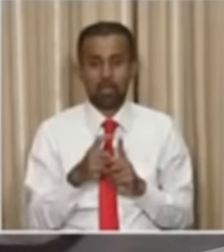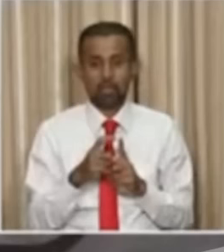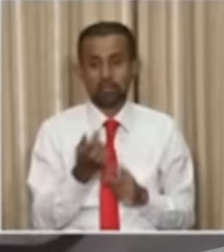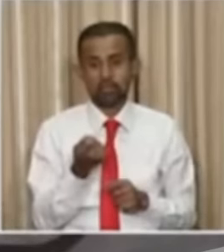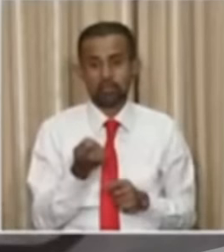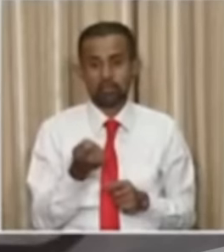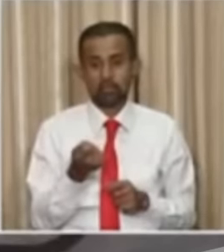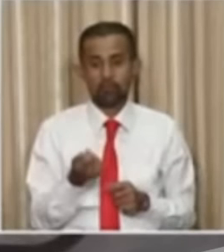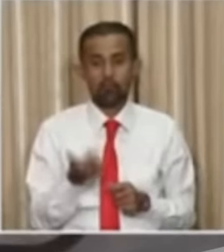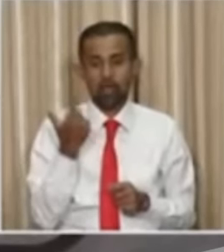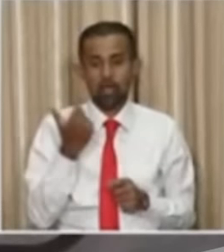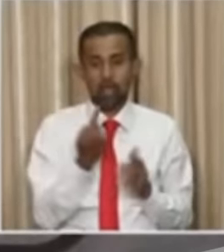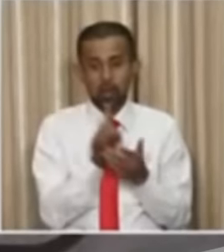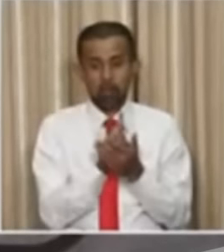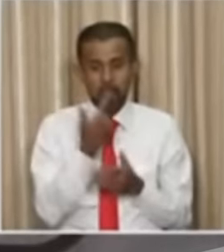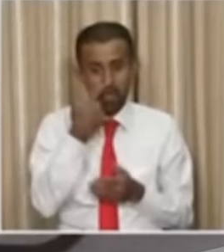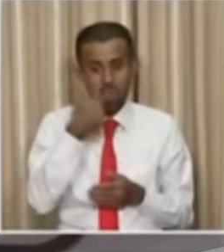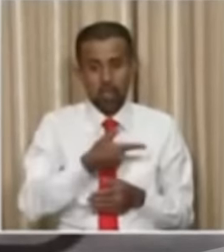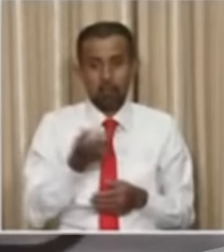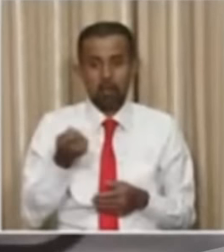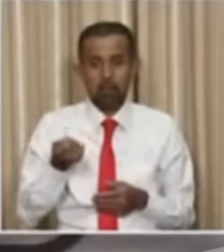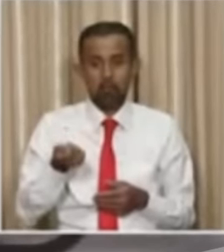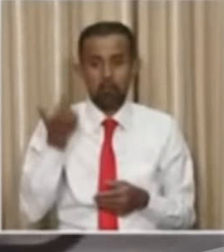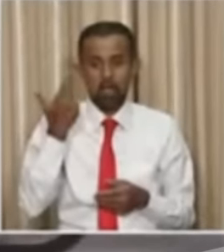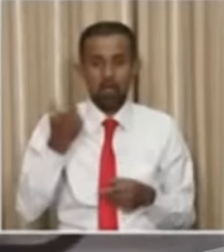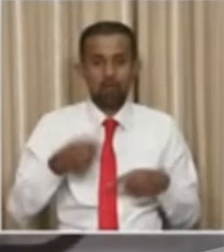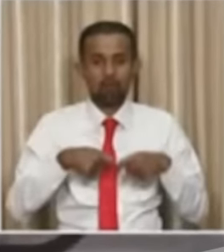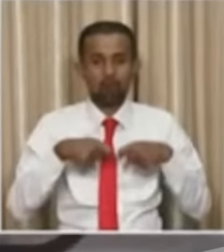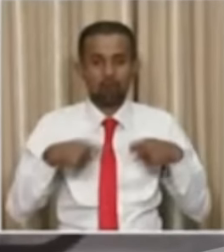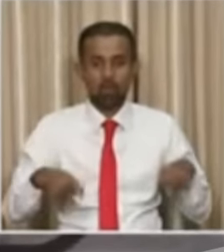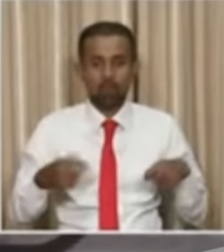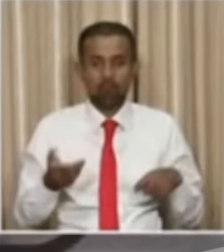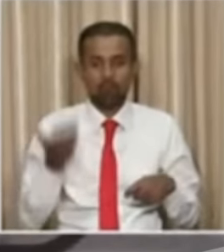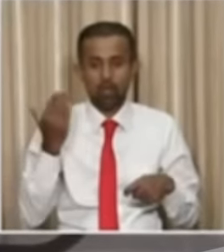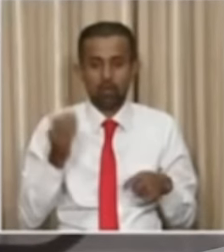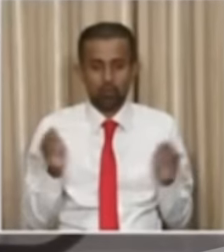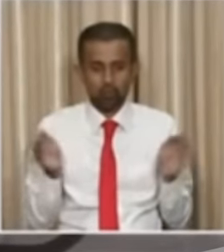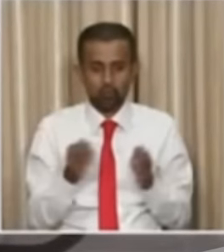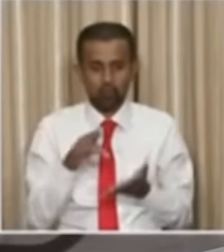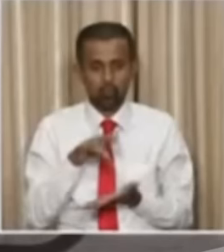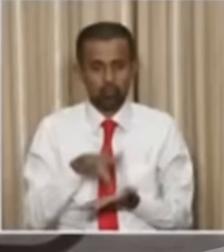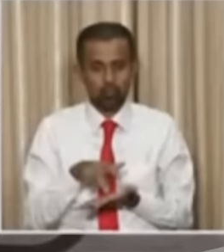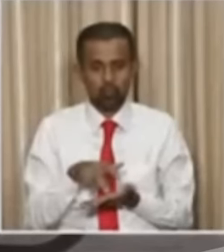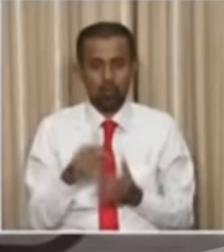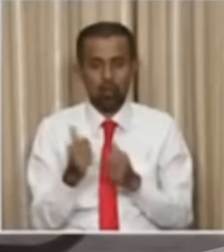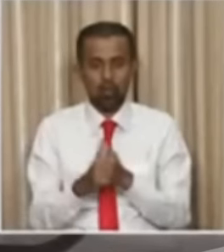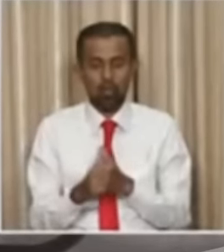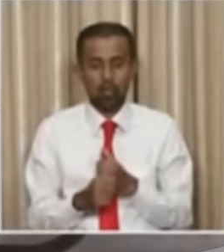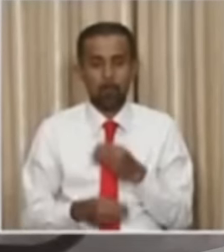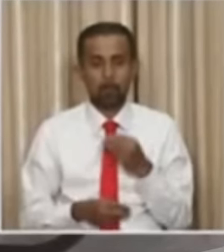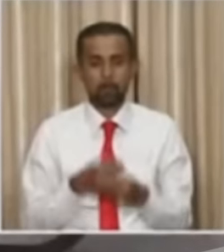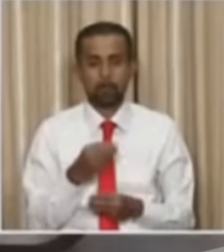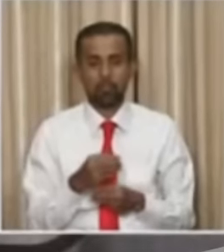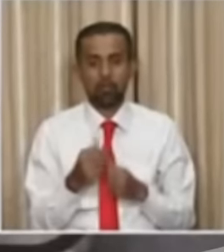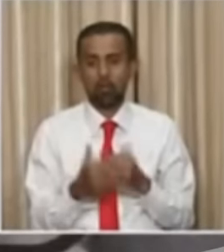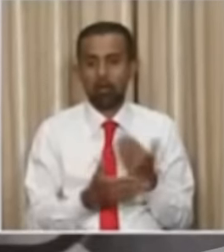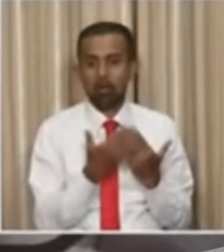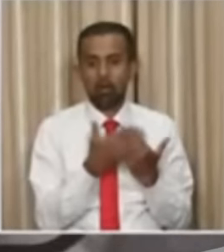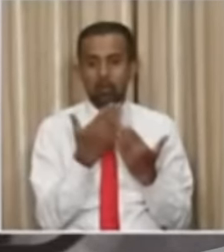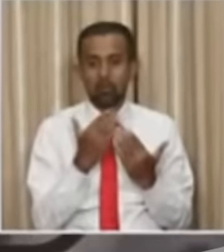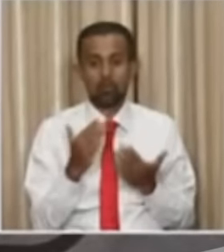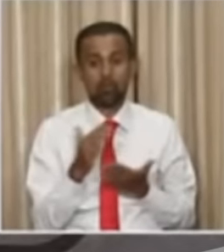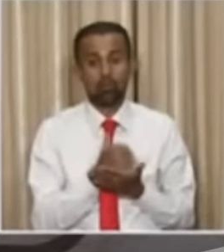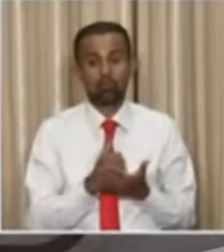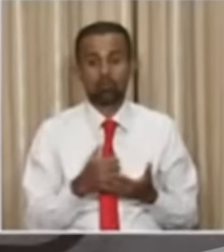වැඩි නිසා, ලාම් තෙල් වල මිල වැඩි නිසා, පිරිවැය වැඩි. අද කුඩා හා මධ්‍ය පරිමාණ නිෂ්පාදක කර්මාන්ත ඉදිකිරීම මුළුමනින්ම